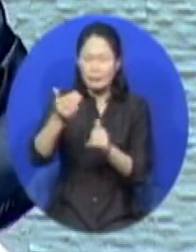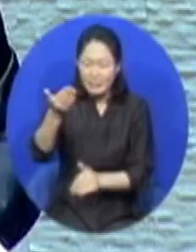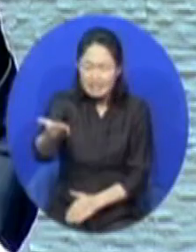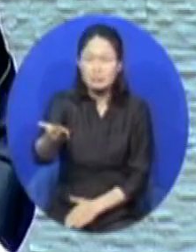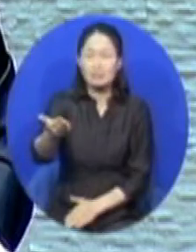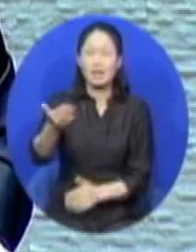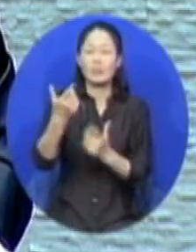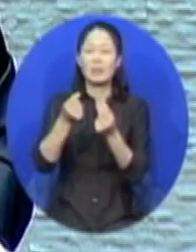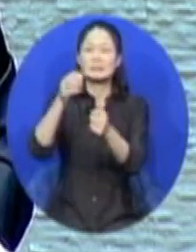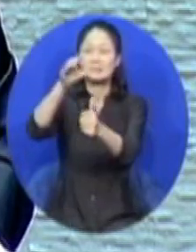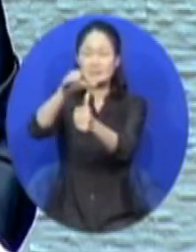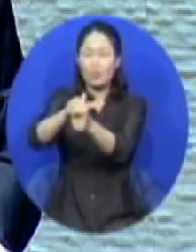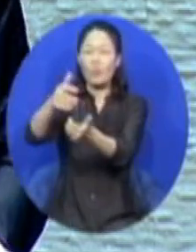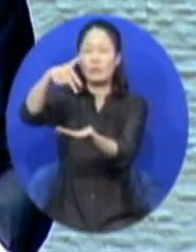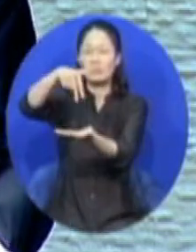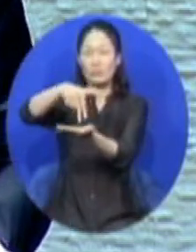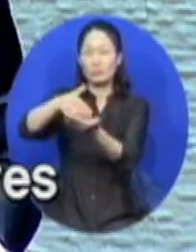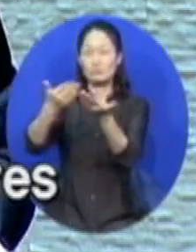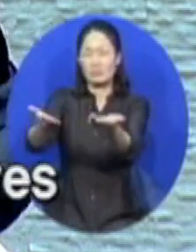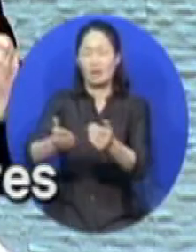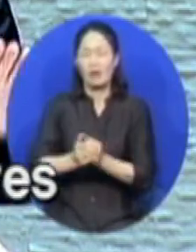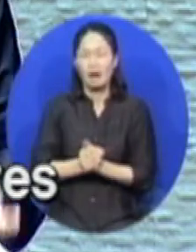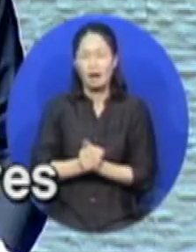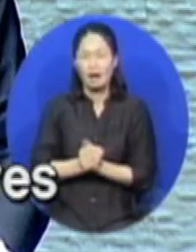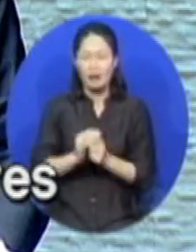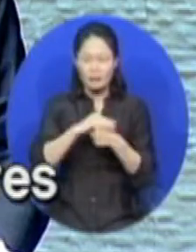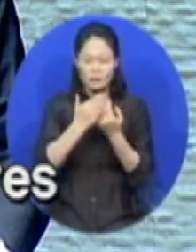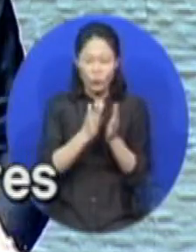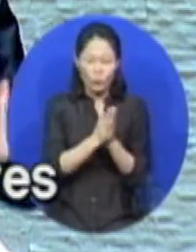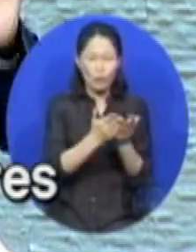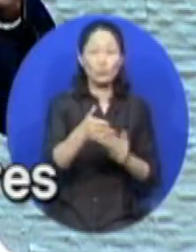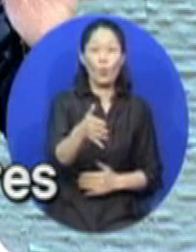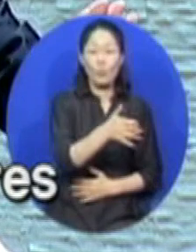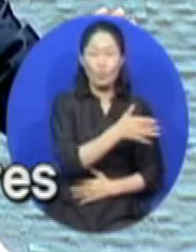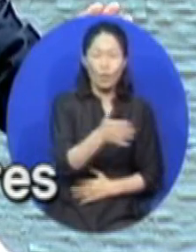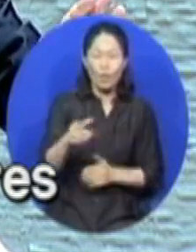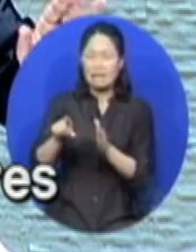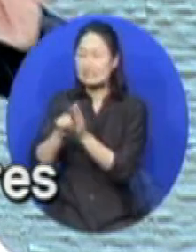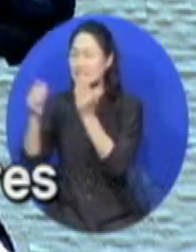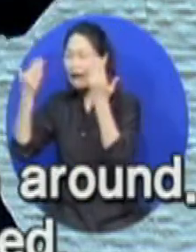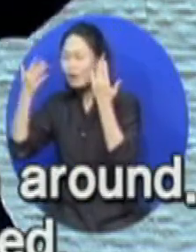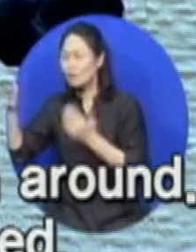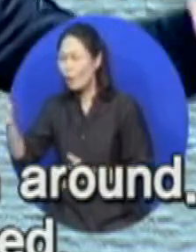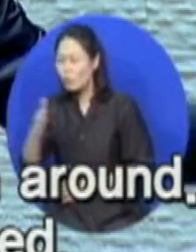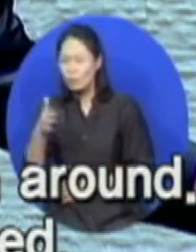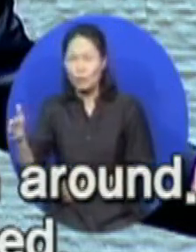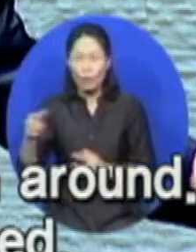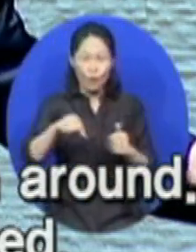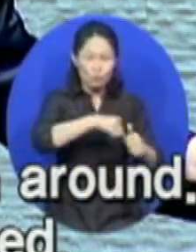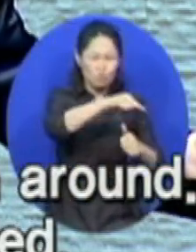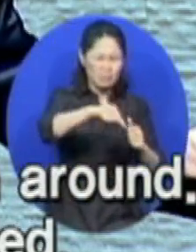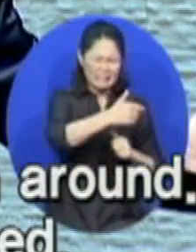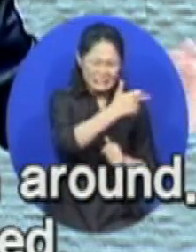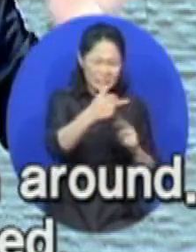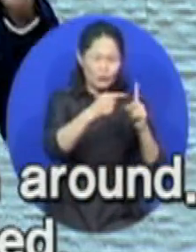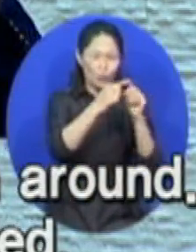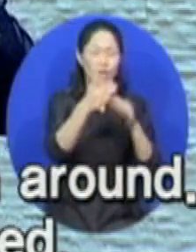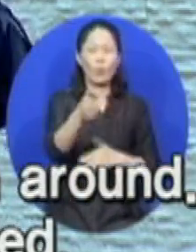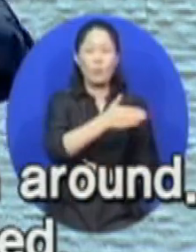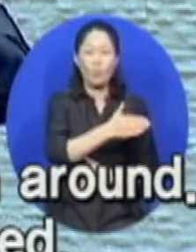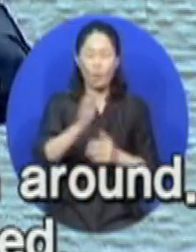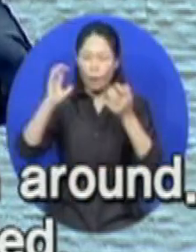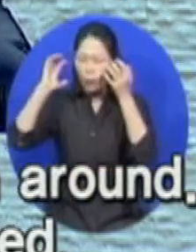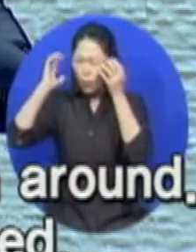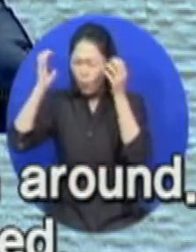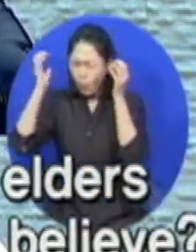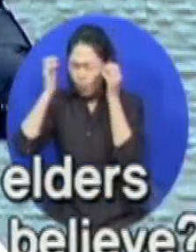세웠다는 겁니다 아니 성경도 없고 친 학교도 없고 주변에 큰 교회도 없고 환란과